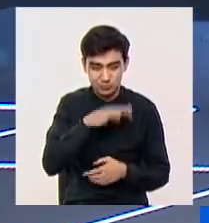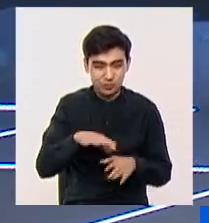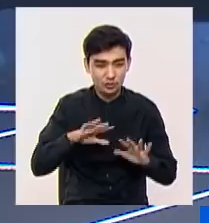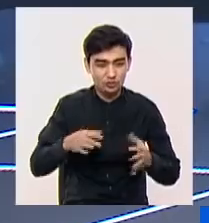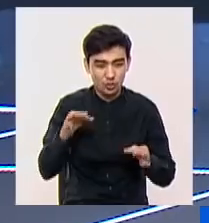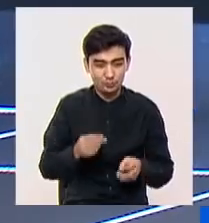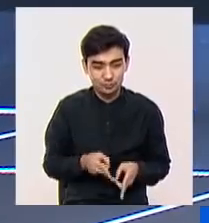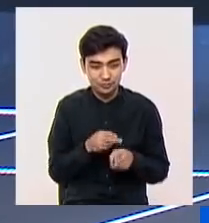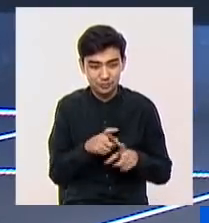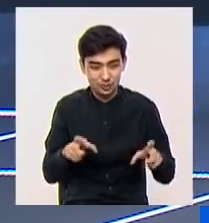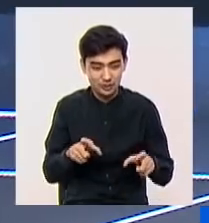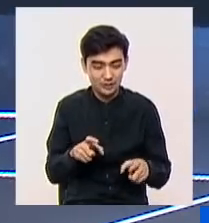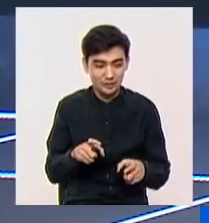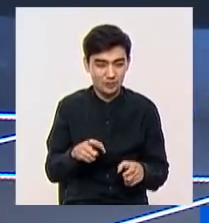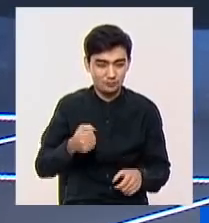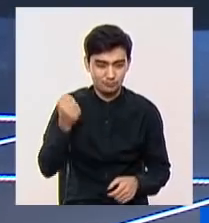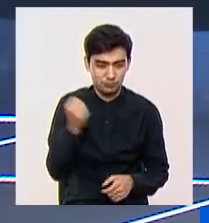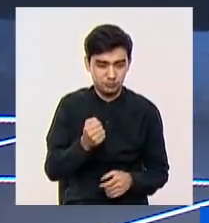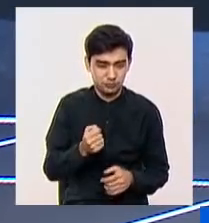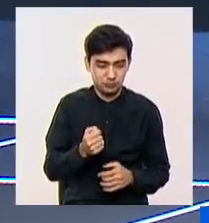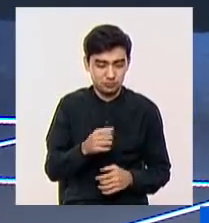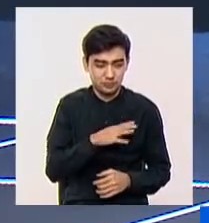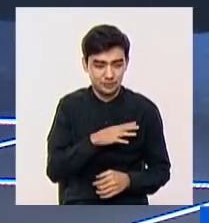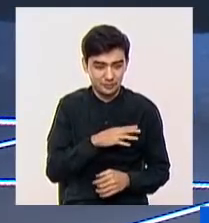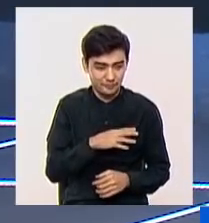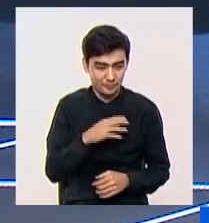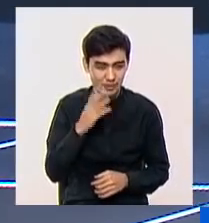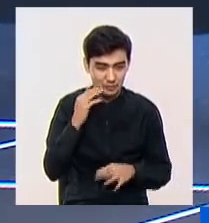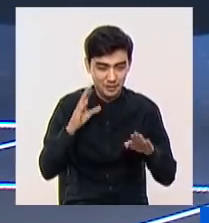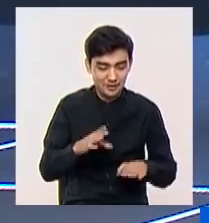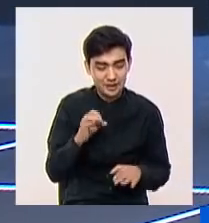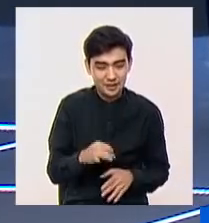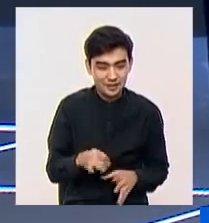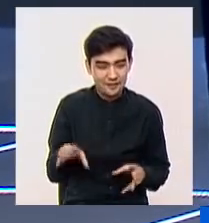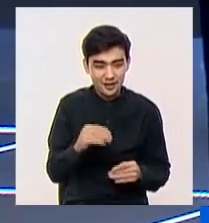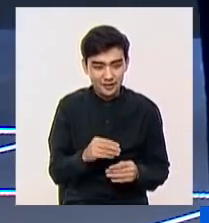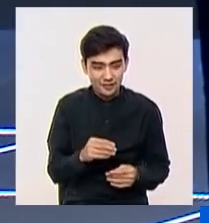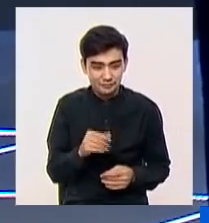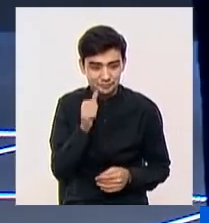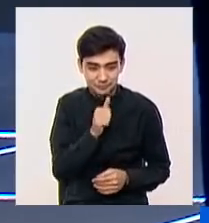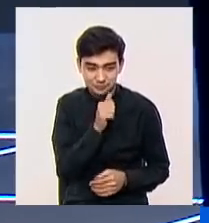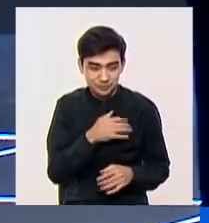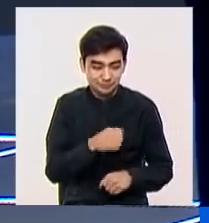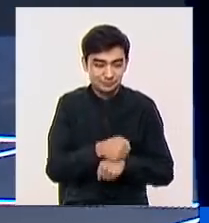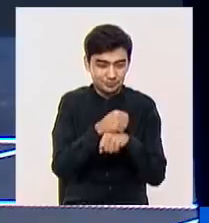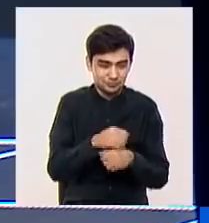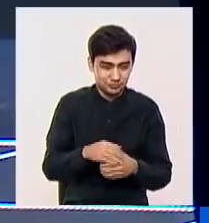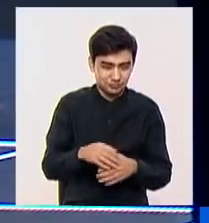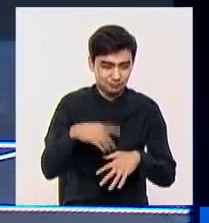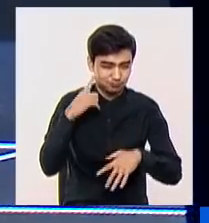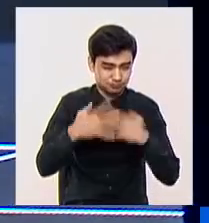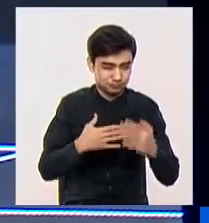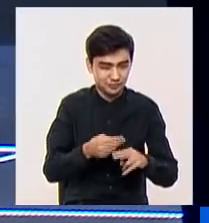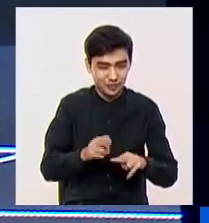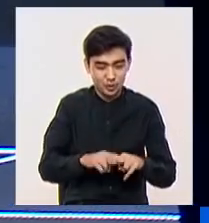террористы нанесли удар по столице при этом они цинично прикрывались участниками массовых беспорядков